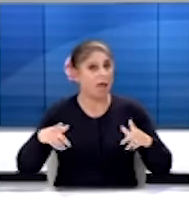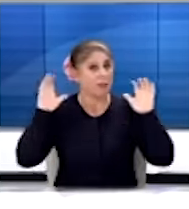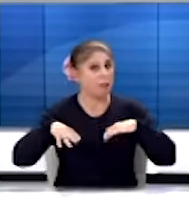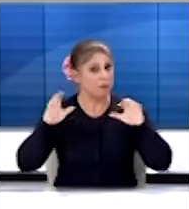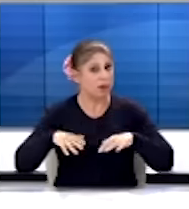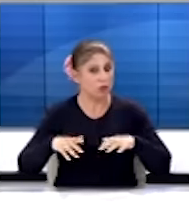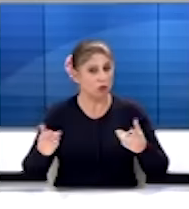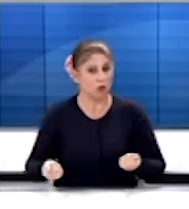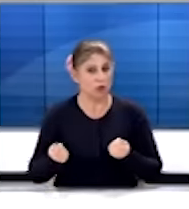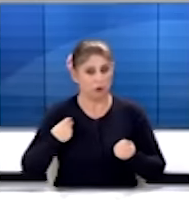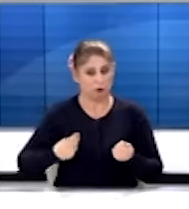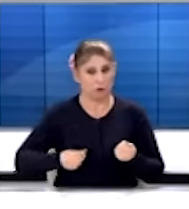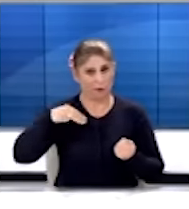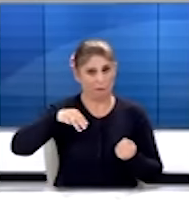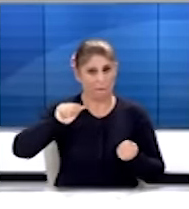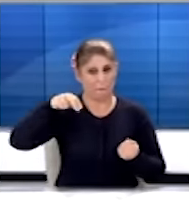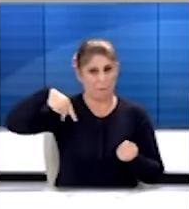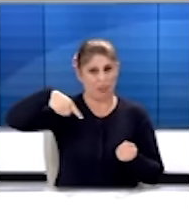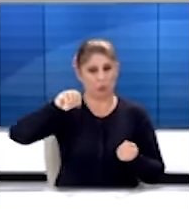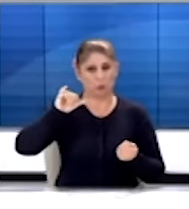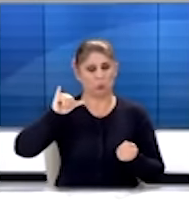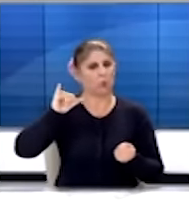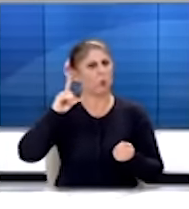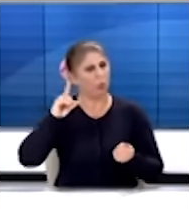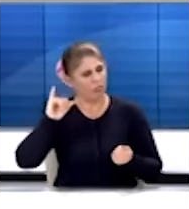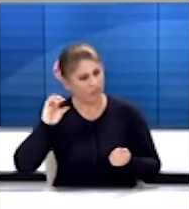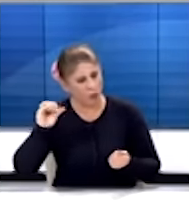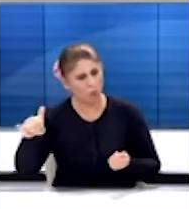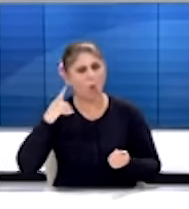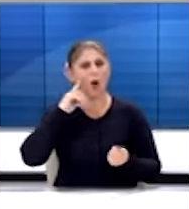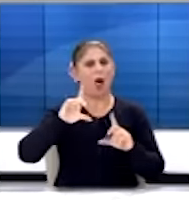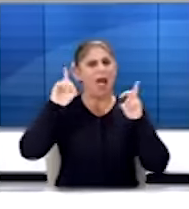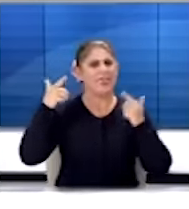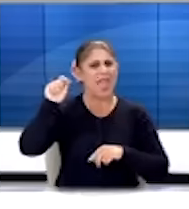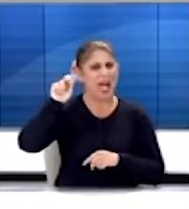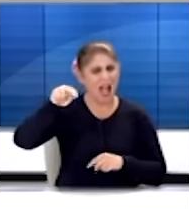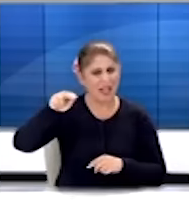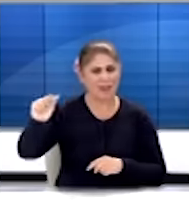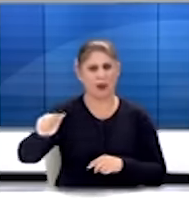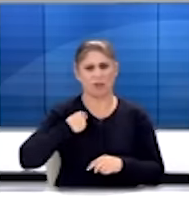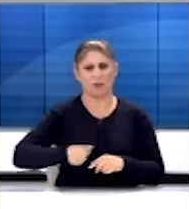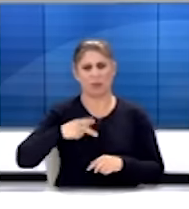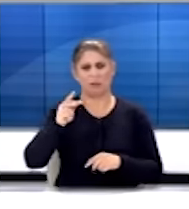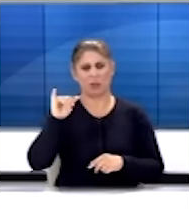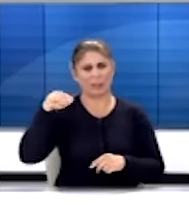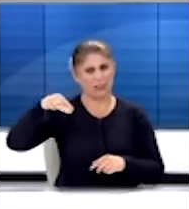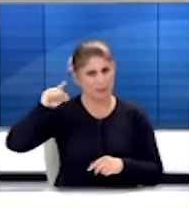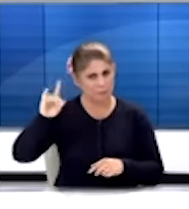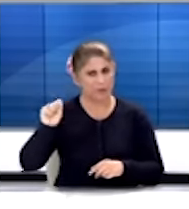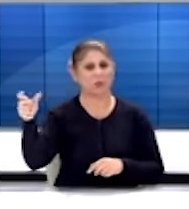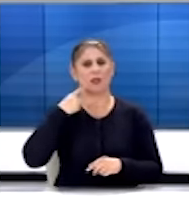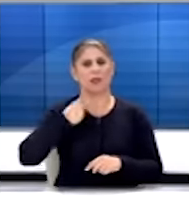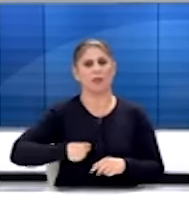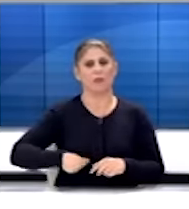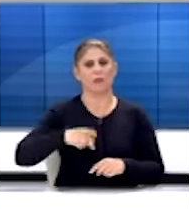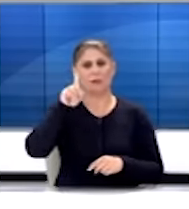έργων. Και στους δήμους Μαντουδίου, Αγίας Άννας, Λίμνης, Ιστιαίας, το Δήμο Κίμης Αλιβερίου, στους